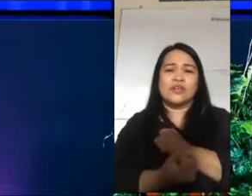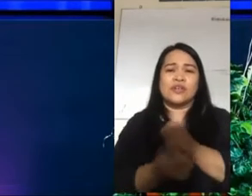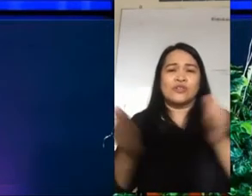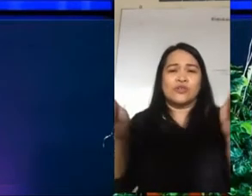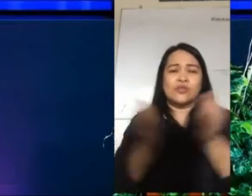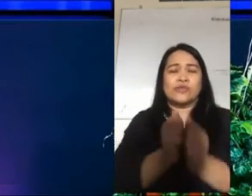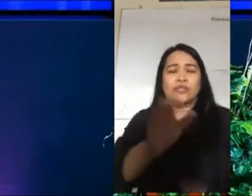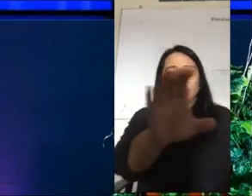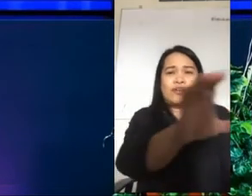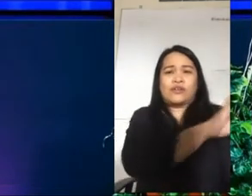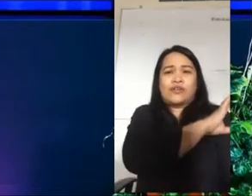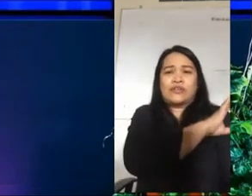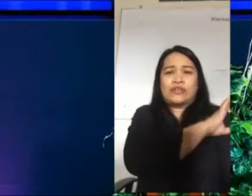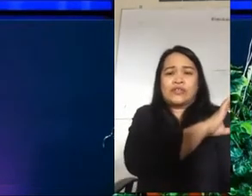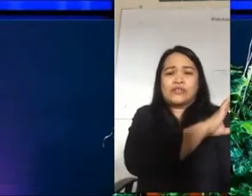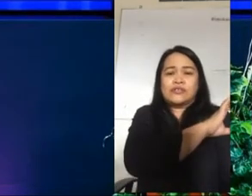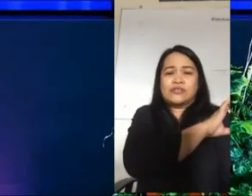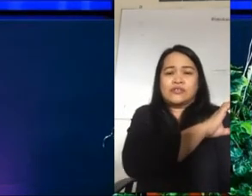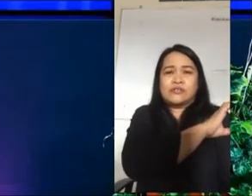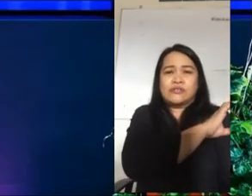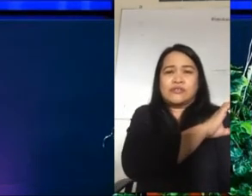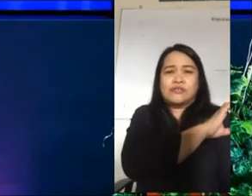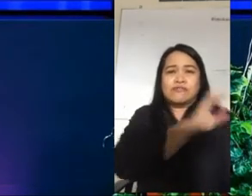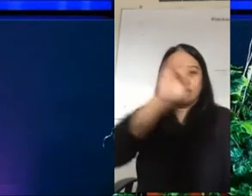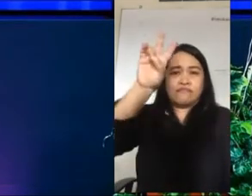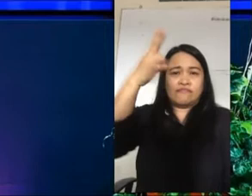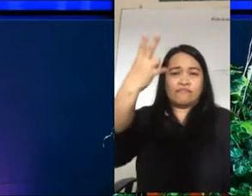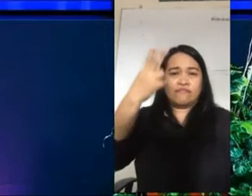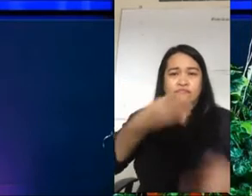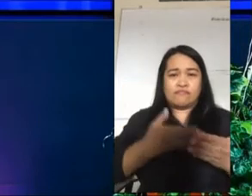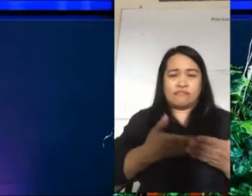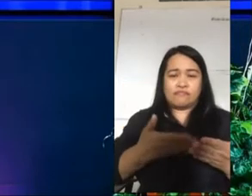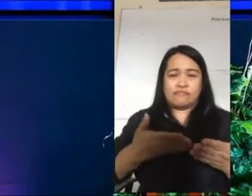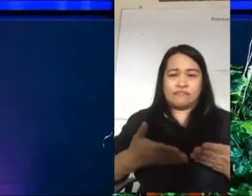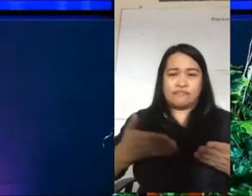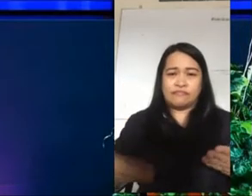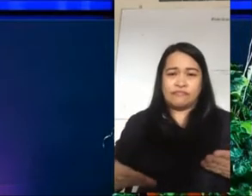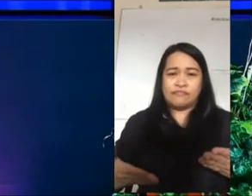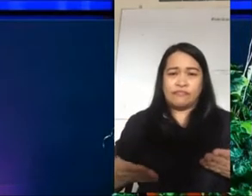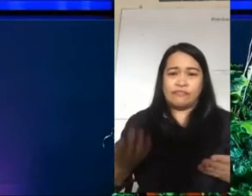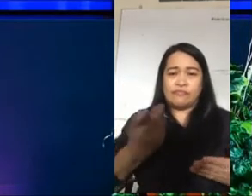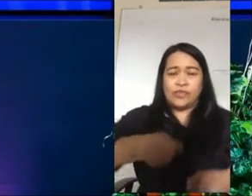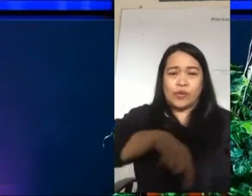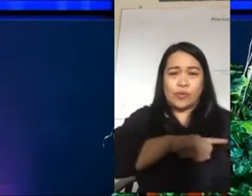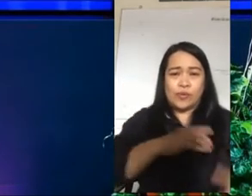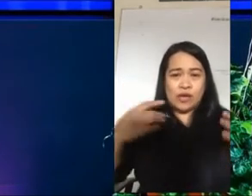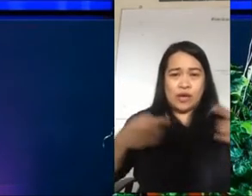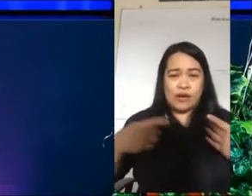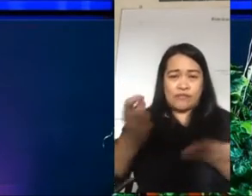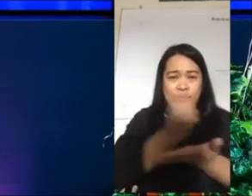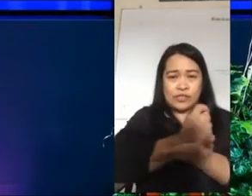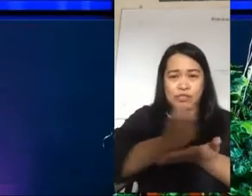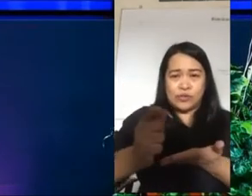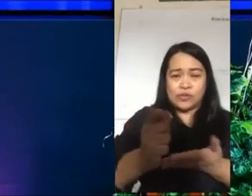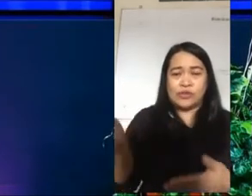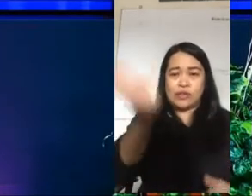courage. The second thing that you need to understand is we have the truth that never